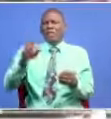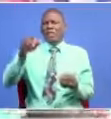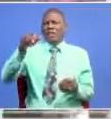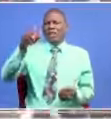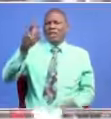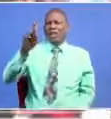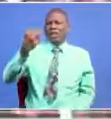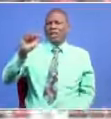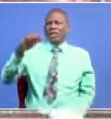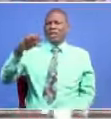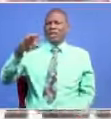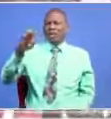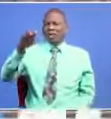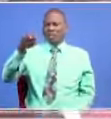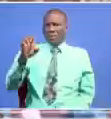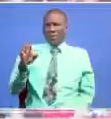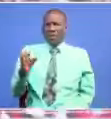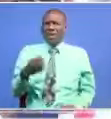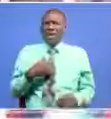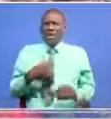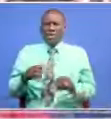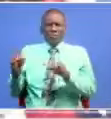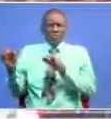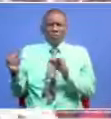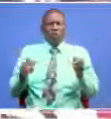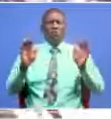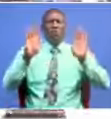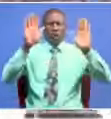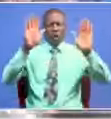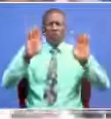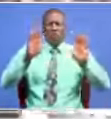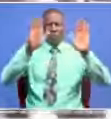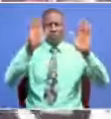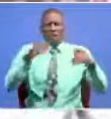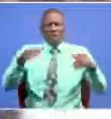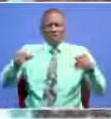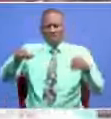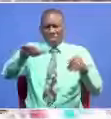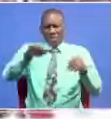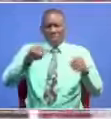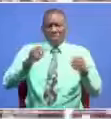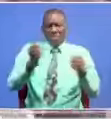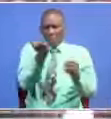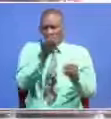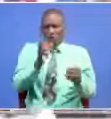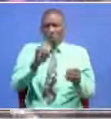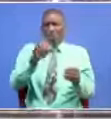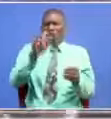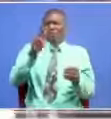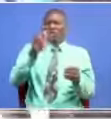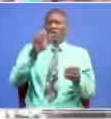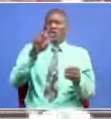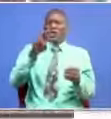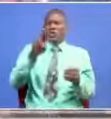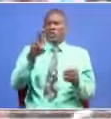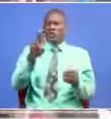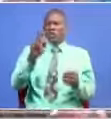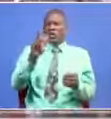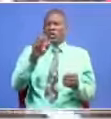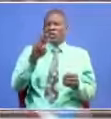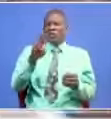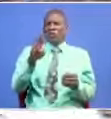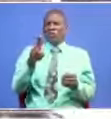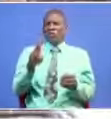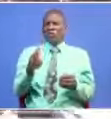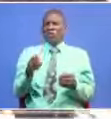kampeni zake na mkondo wa lala salama katika uwanja wa Gahanga, wilaya Kirukiro.